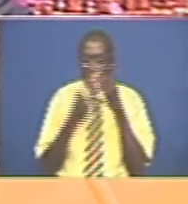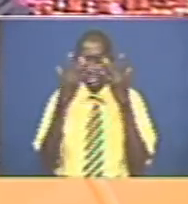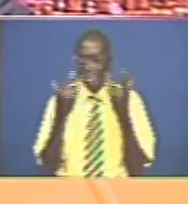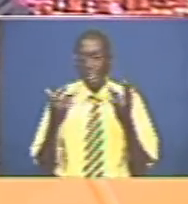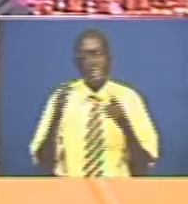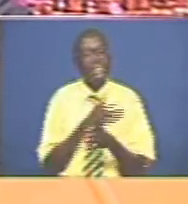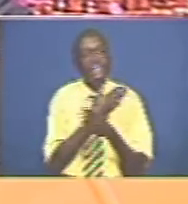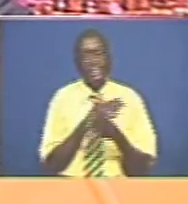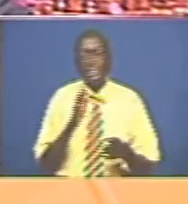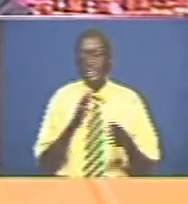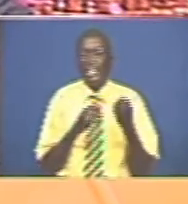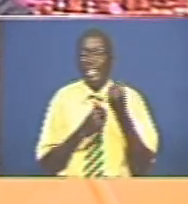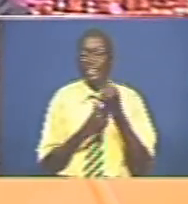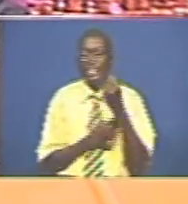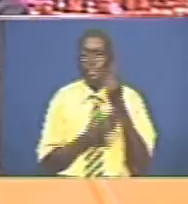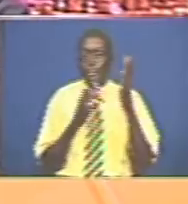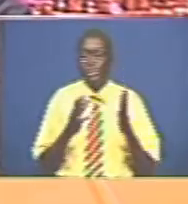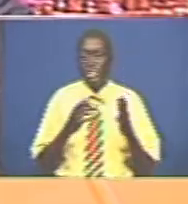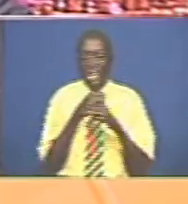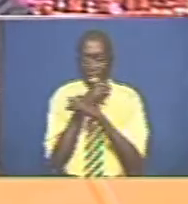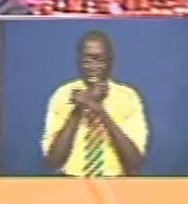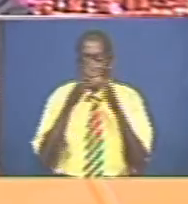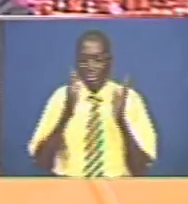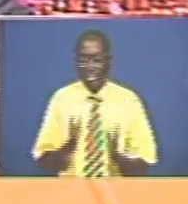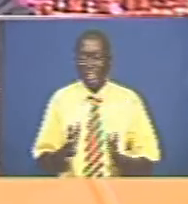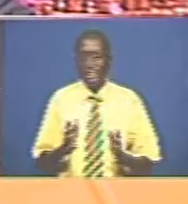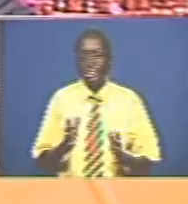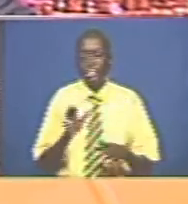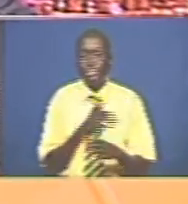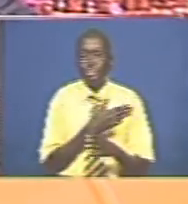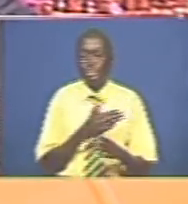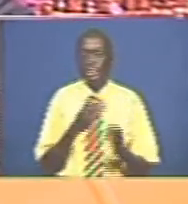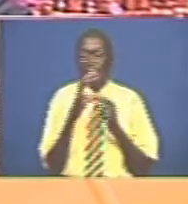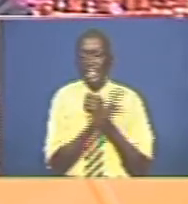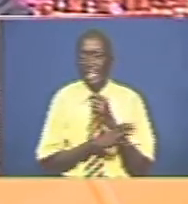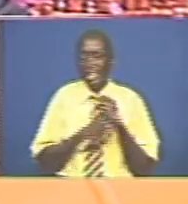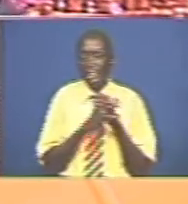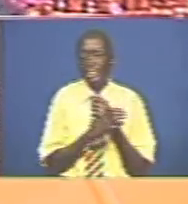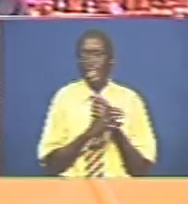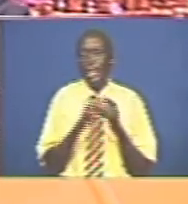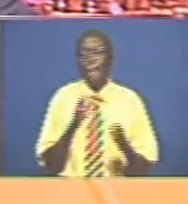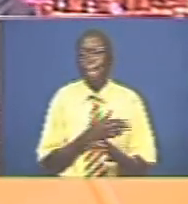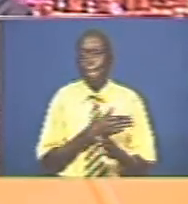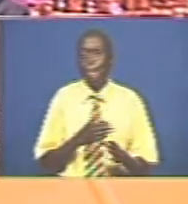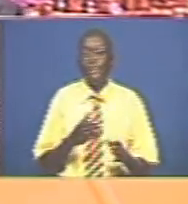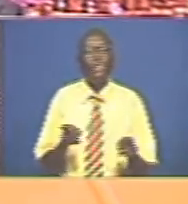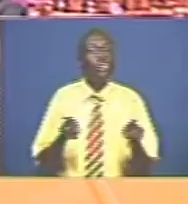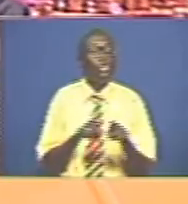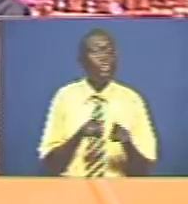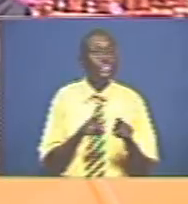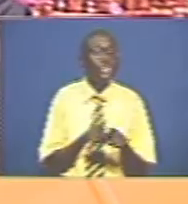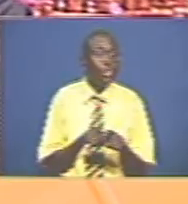kuwatumbuiza mashabiki na wapenzi wa mziki wa country music. Hali kadhalika